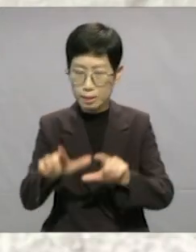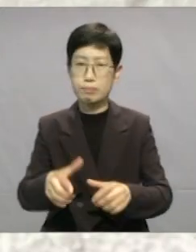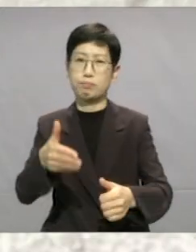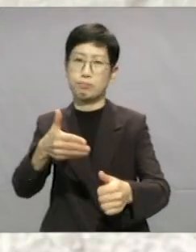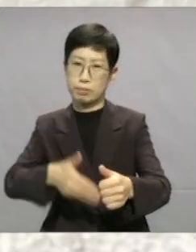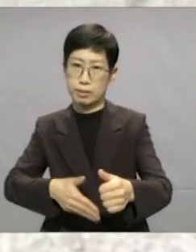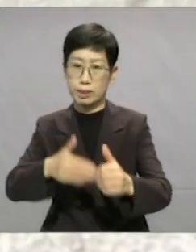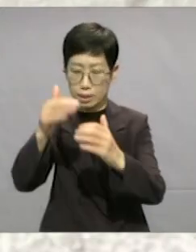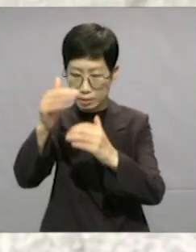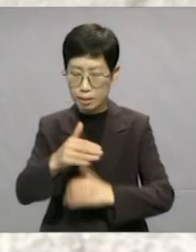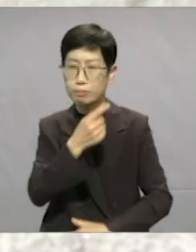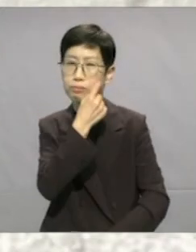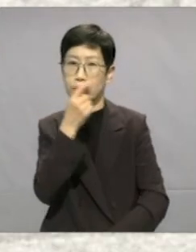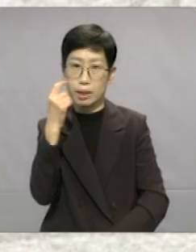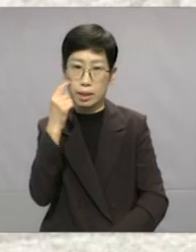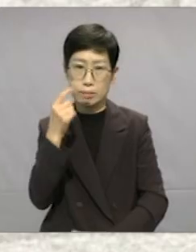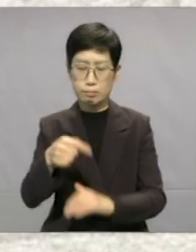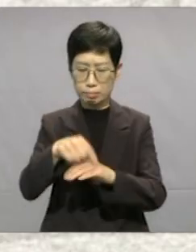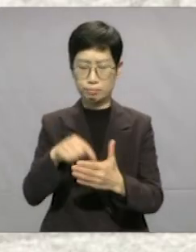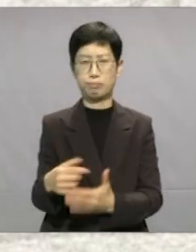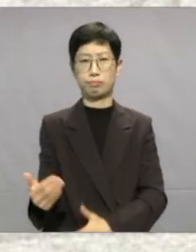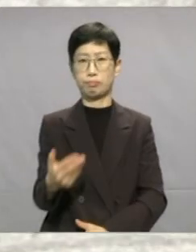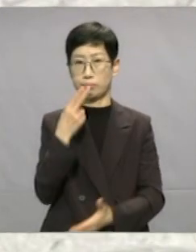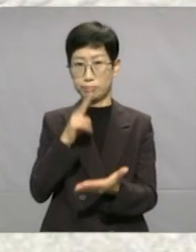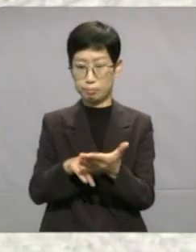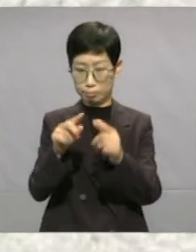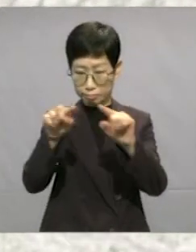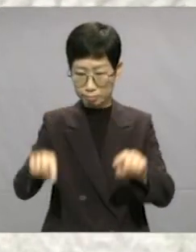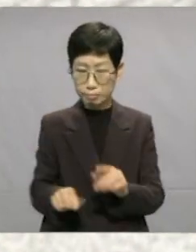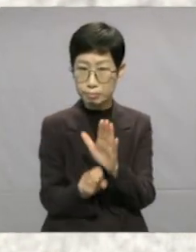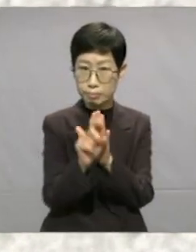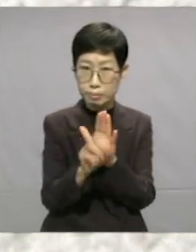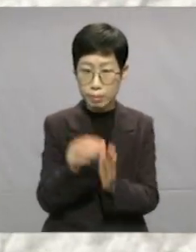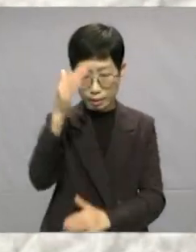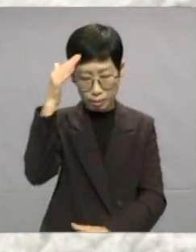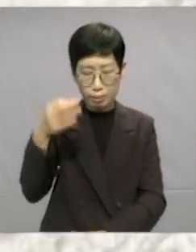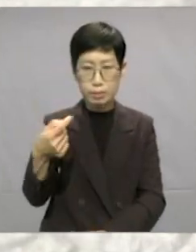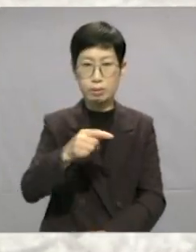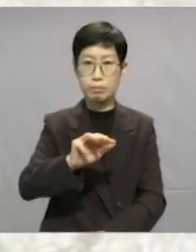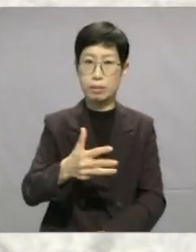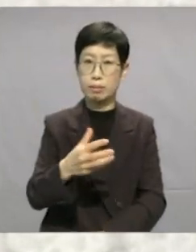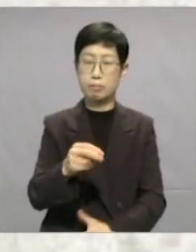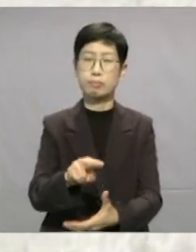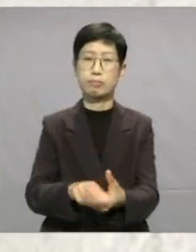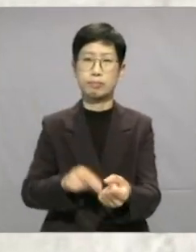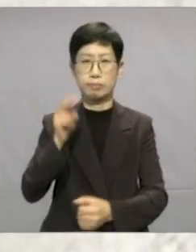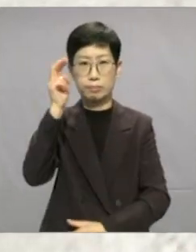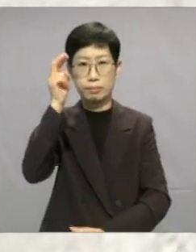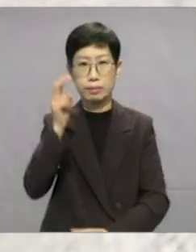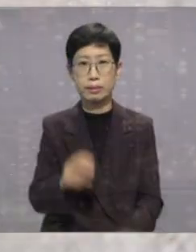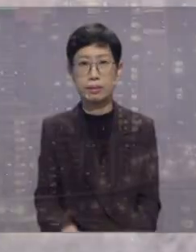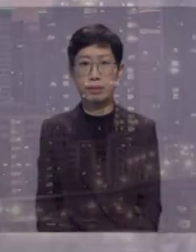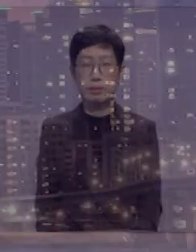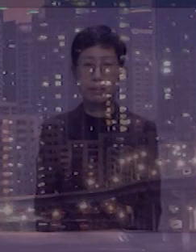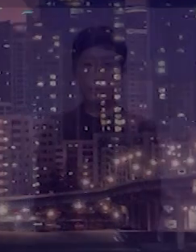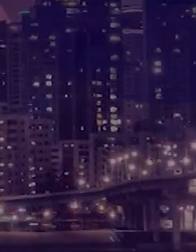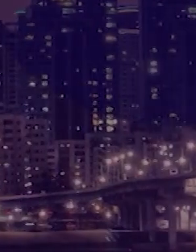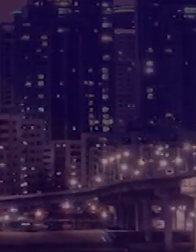있는데요. 이 가슴 먹먹한 엽서는 경매에서 한화 약 1,800만 원에 팔릴 것으로 예상됩니다.